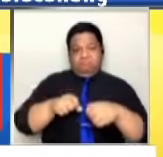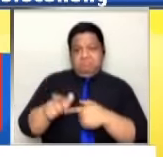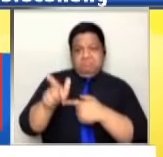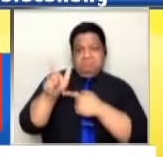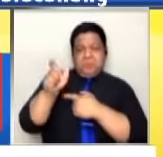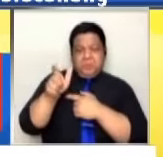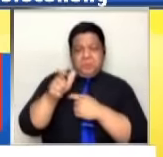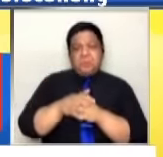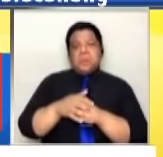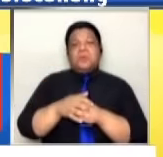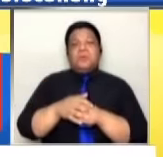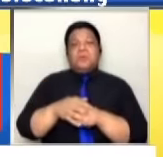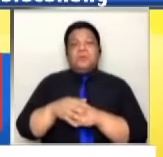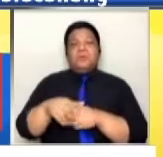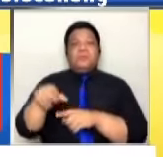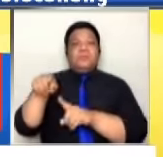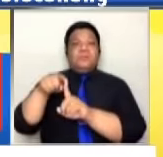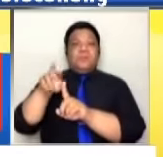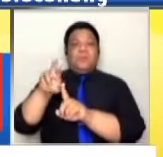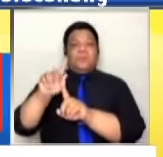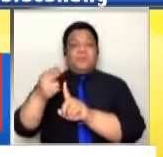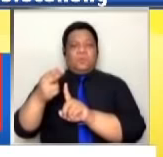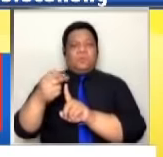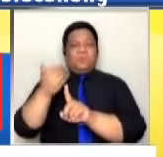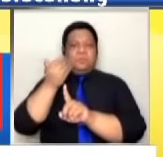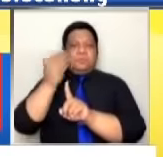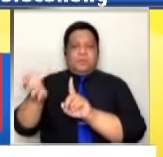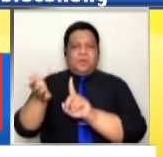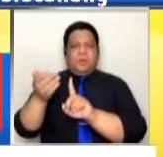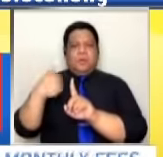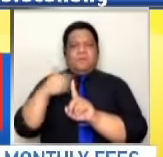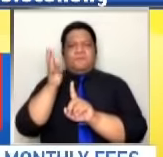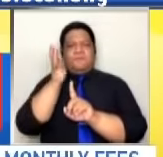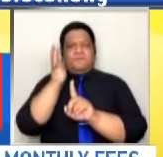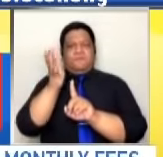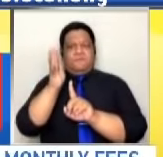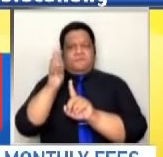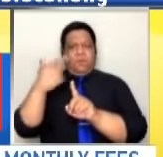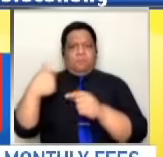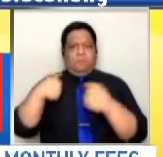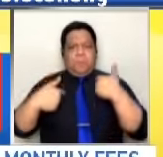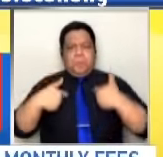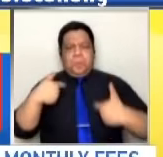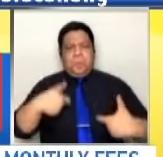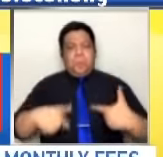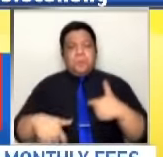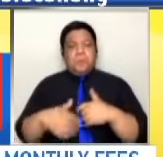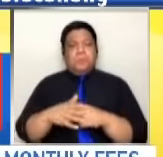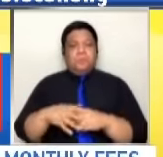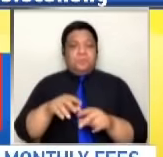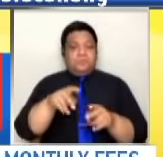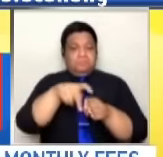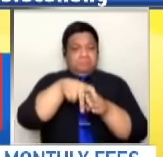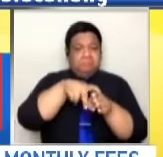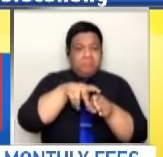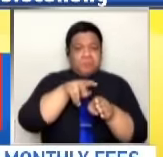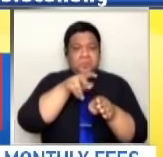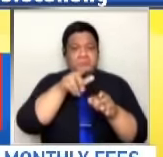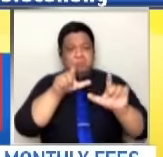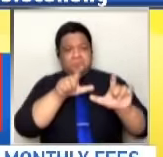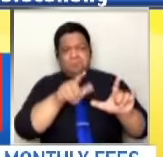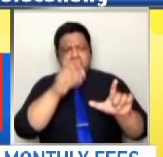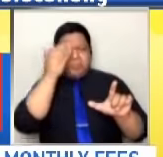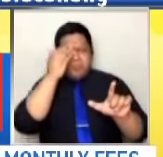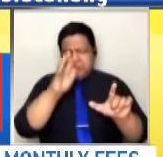Rafa na nagtamo ng 52 tama ng bala sa katawan. Wala nang nakakilala sa mga suspect dahil parehong naka-helmet at agad tumakas